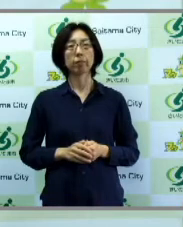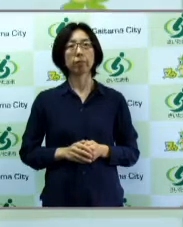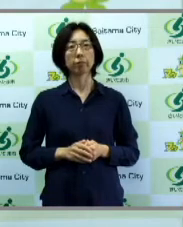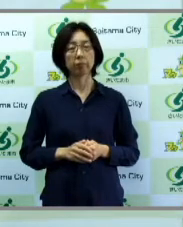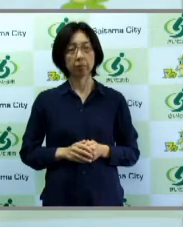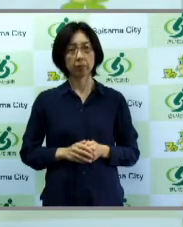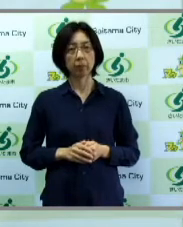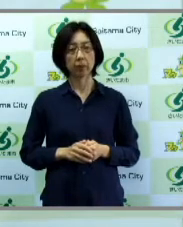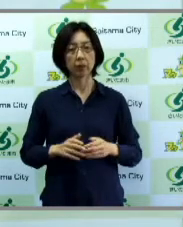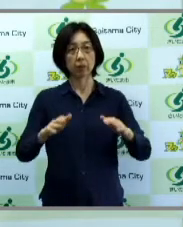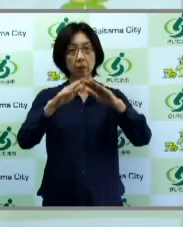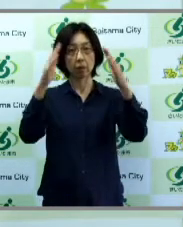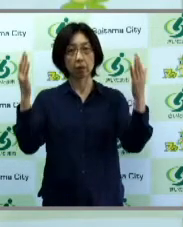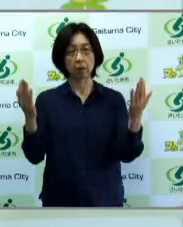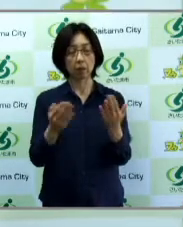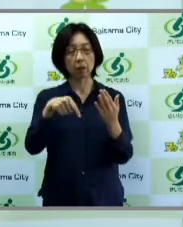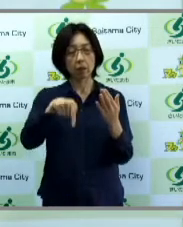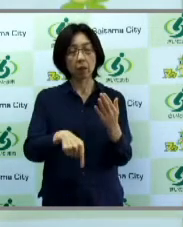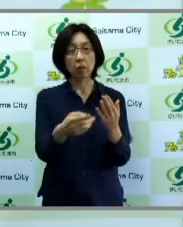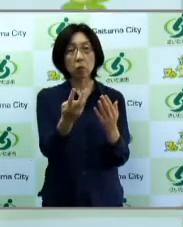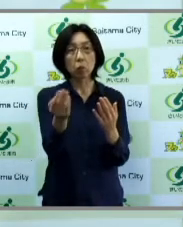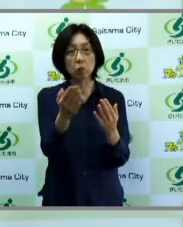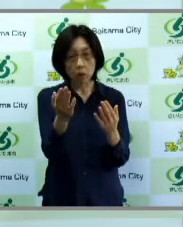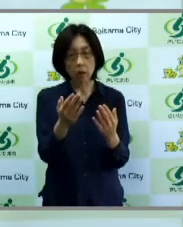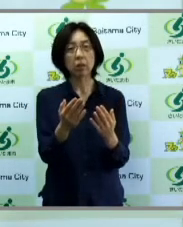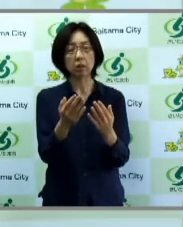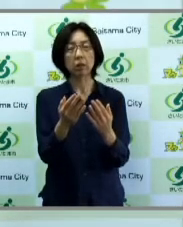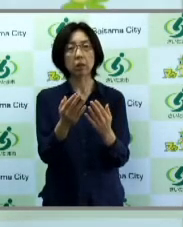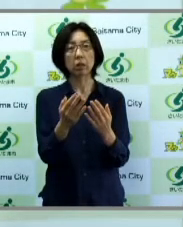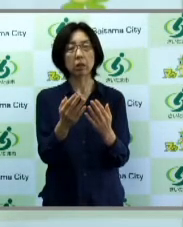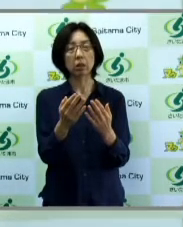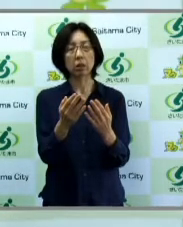だ市としては把握しきれておりませんので、多いとも少ないともちょっと言えない状況